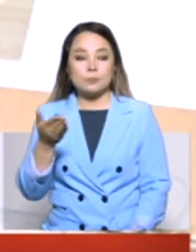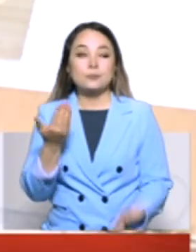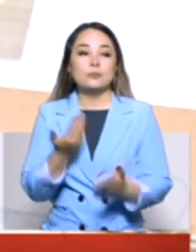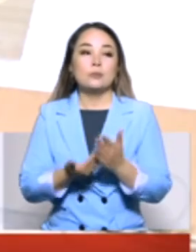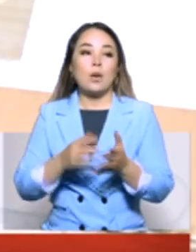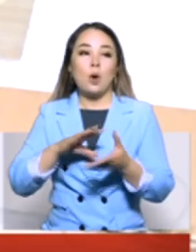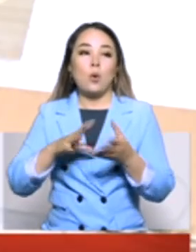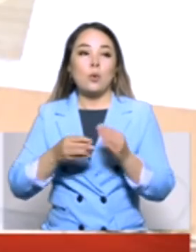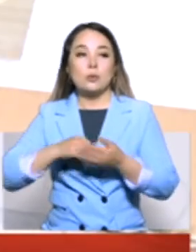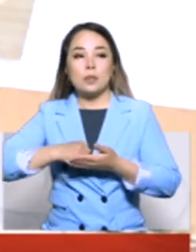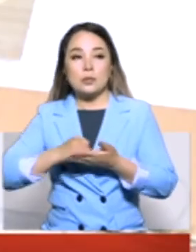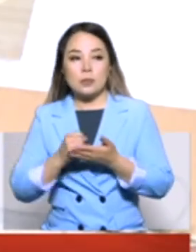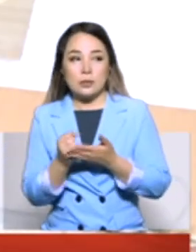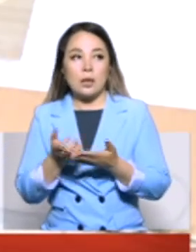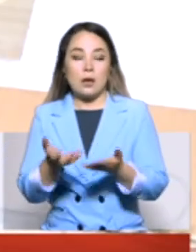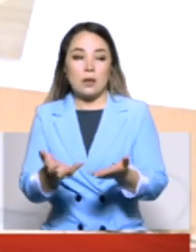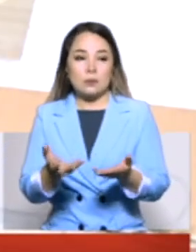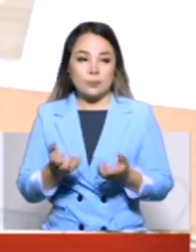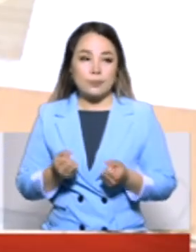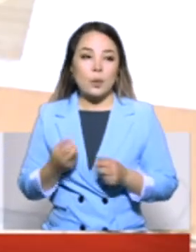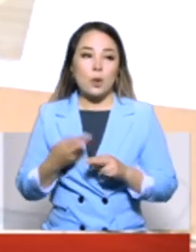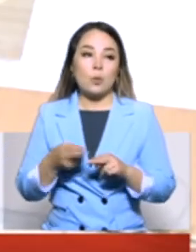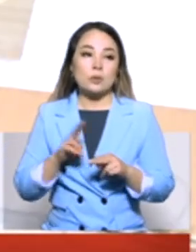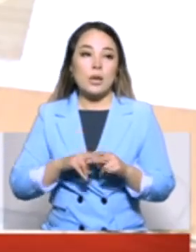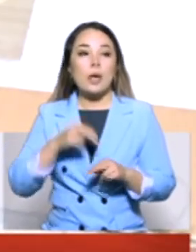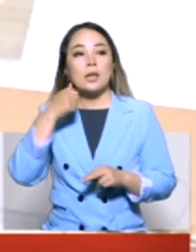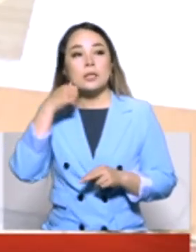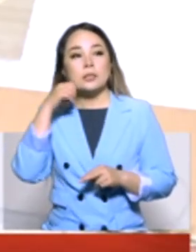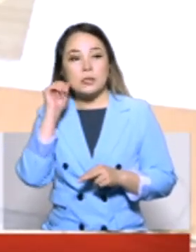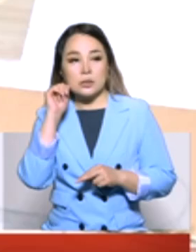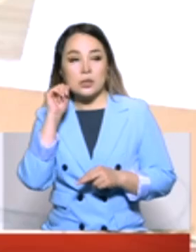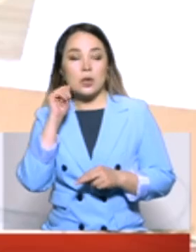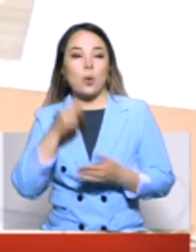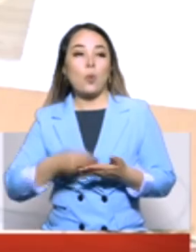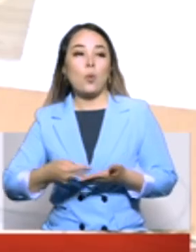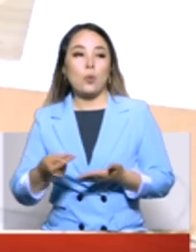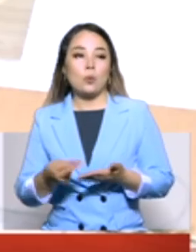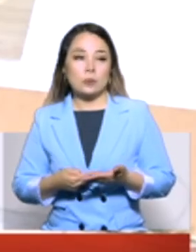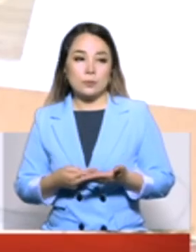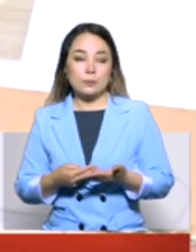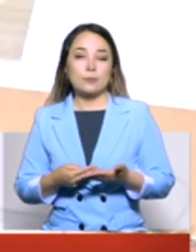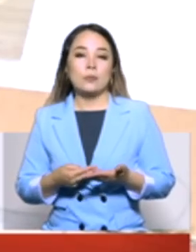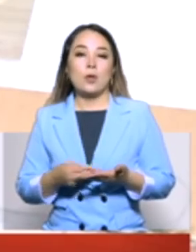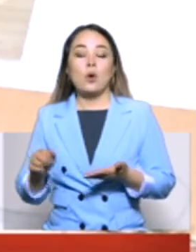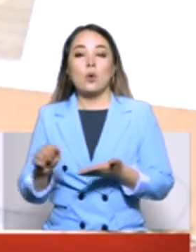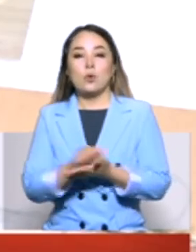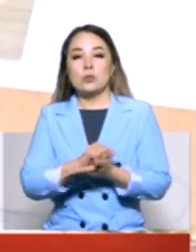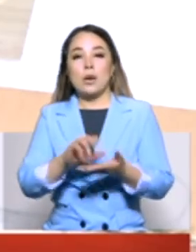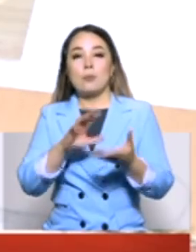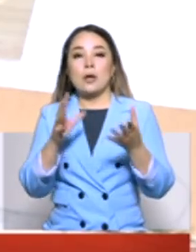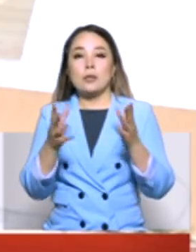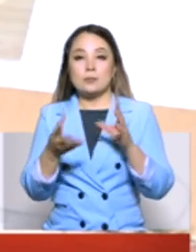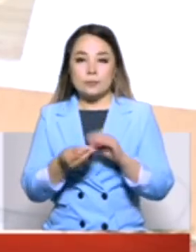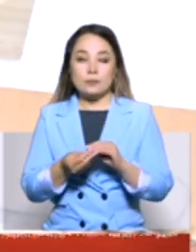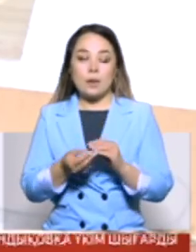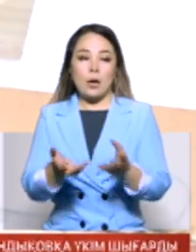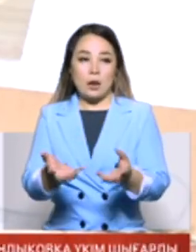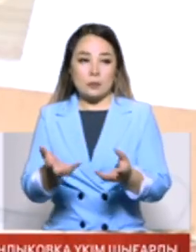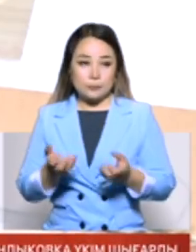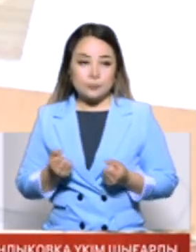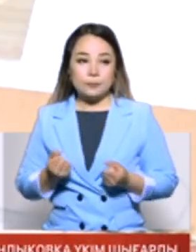Сараптаманың қорытындысын алып, осы кеше қолымды қойып, құжаттарын бәрін алдым.